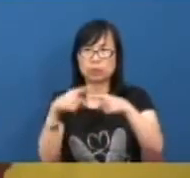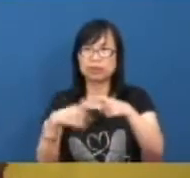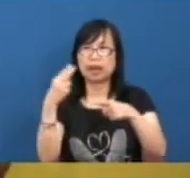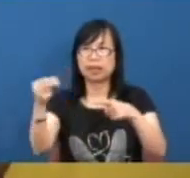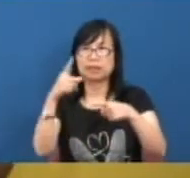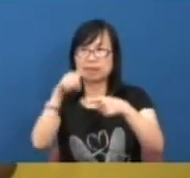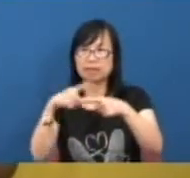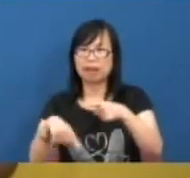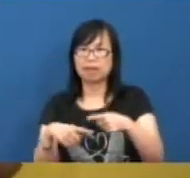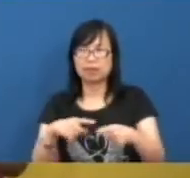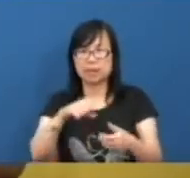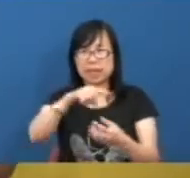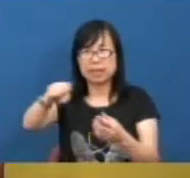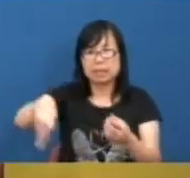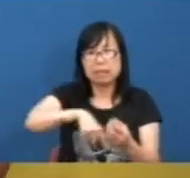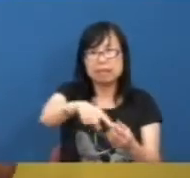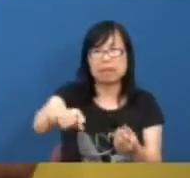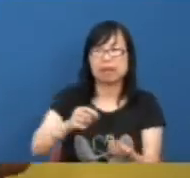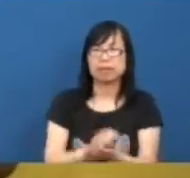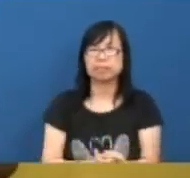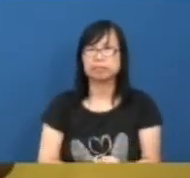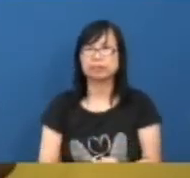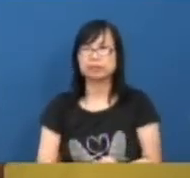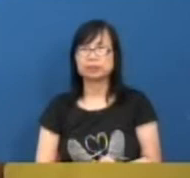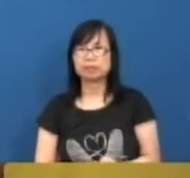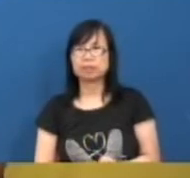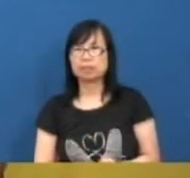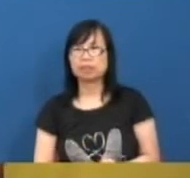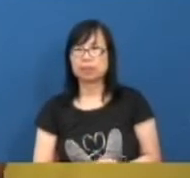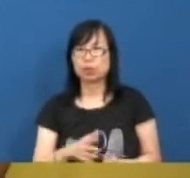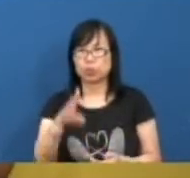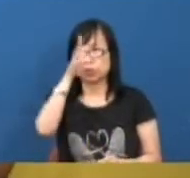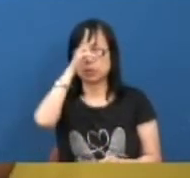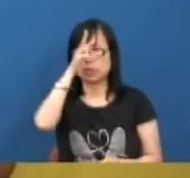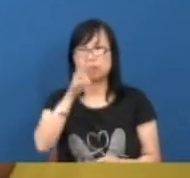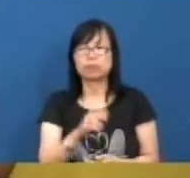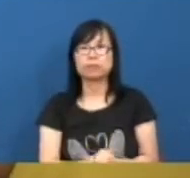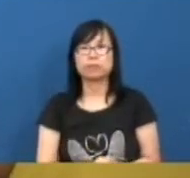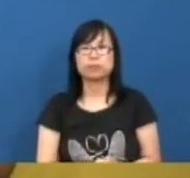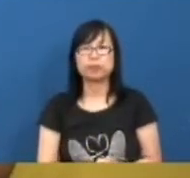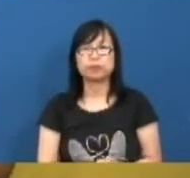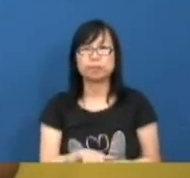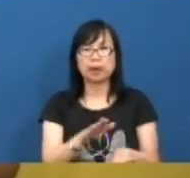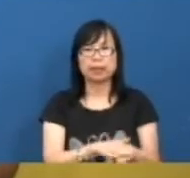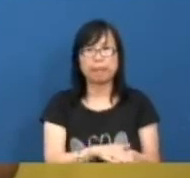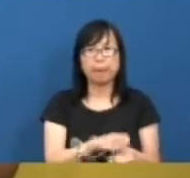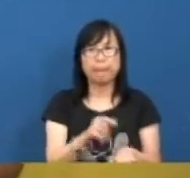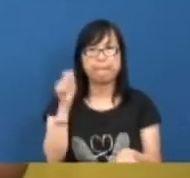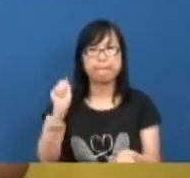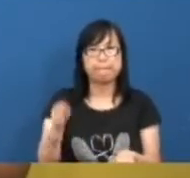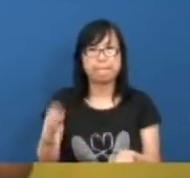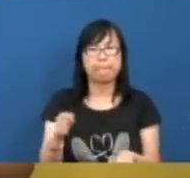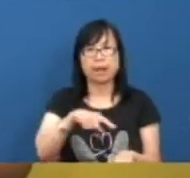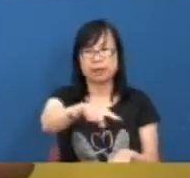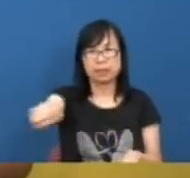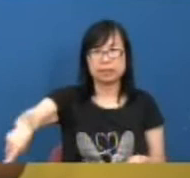地產商咧，即係囤積堆期。咁嗱，其實你政府落幾多勾地啊，或者拍賣地都好咧，其實